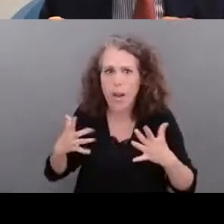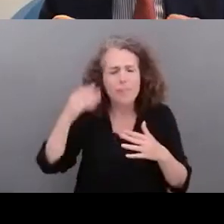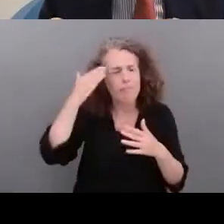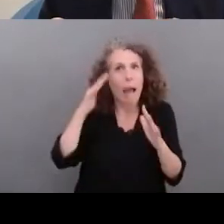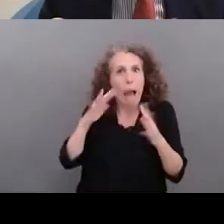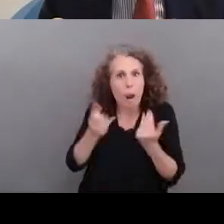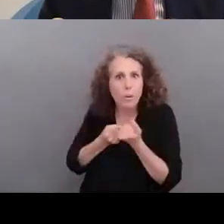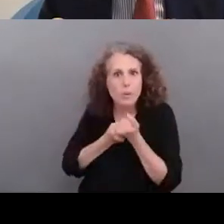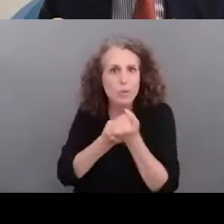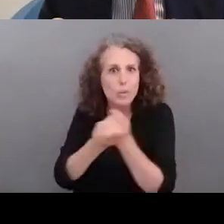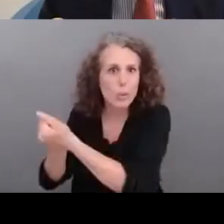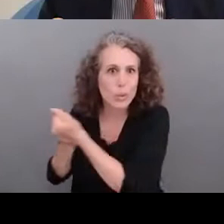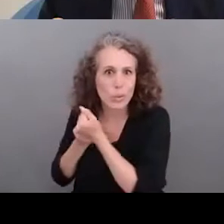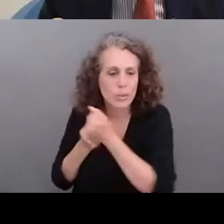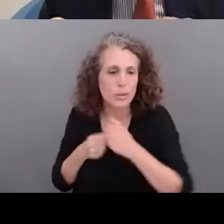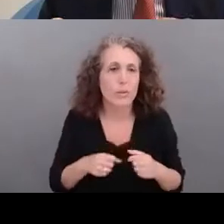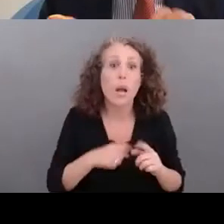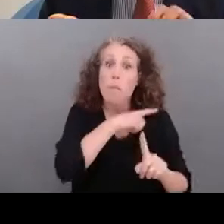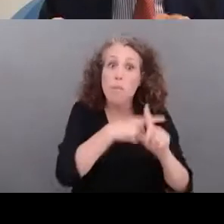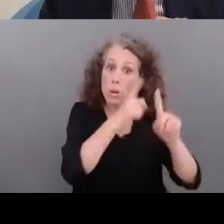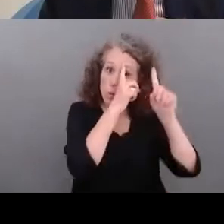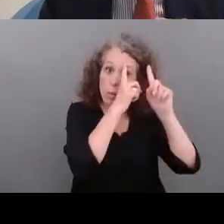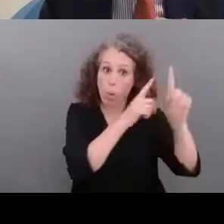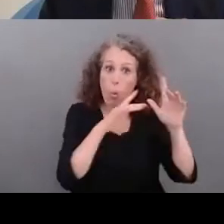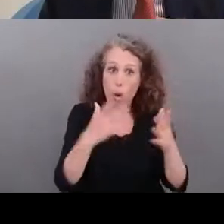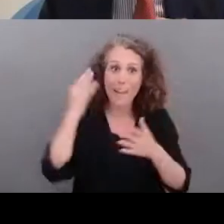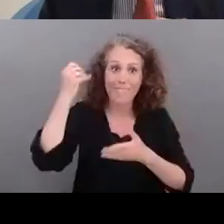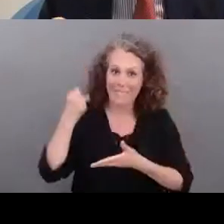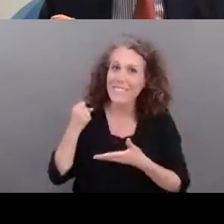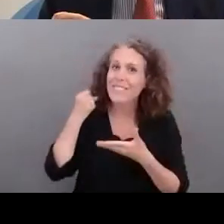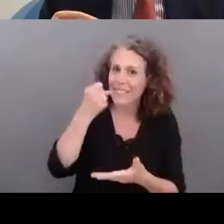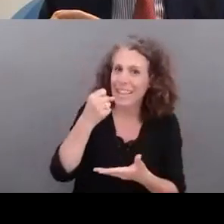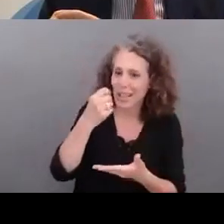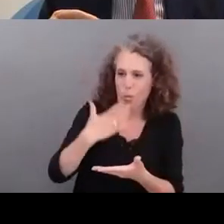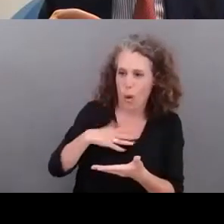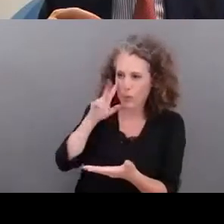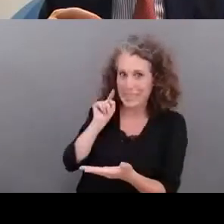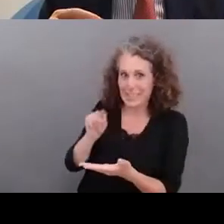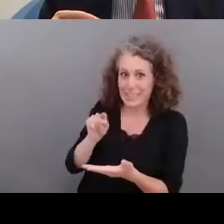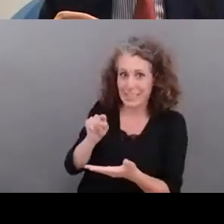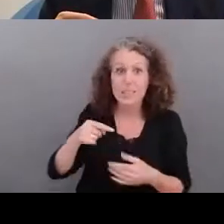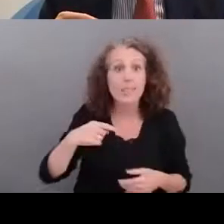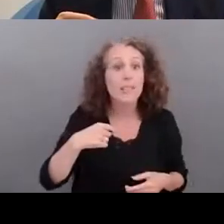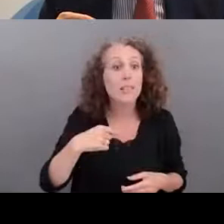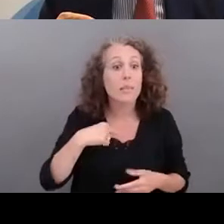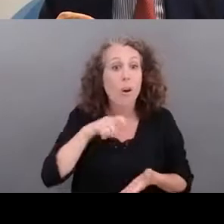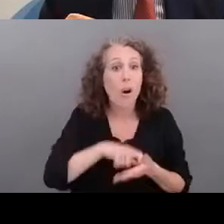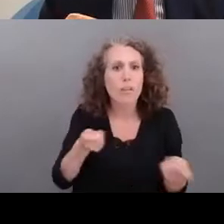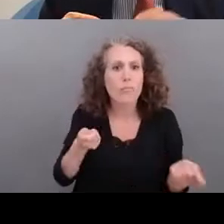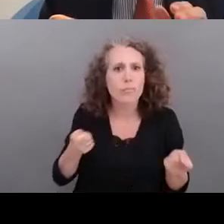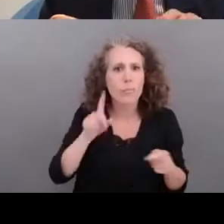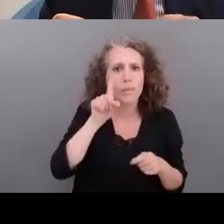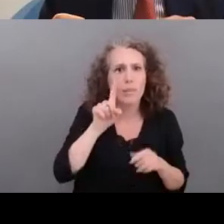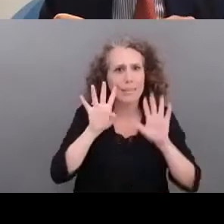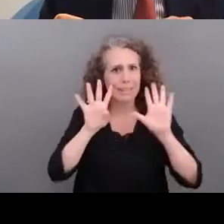en situation de crise et comment y faire face. Nous avons aussi fait en sorte que l'inclure dans notre financement. Notre